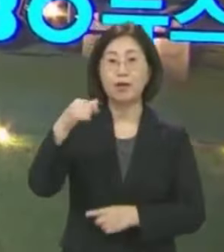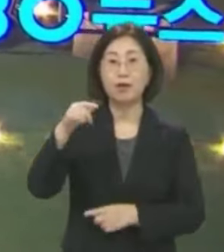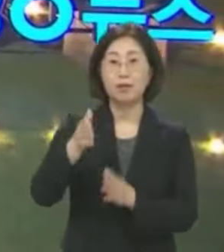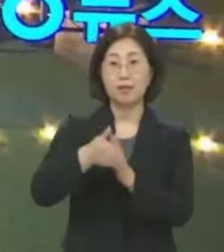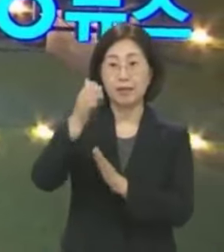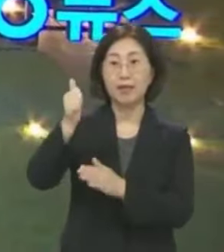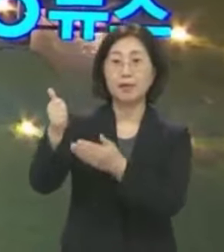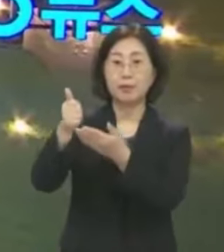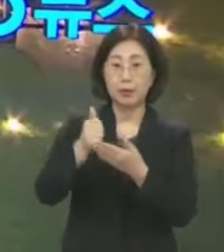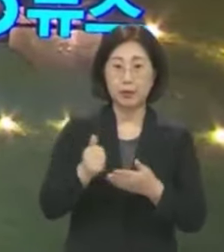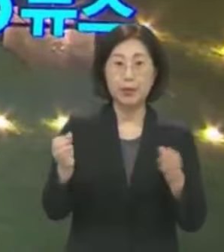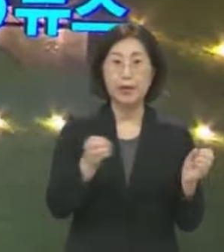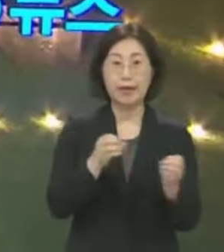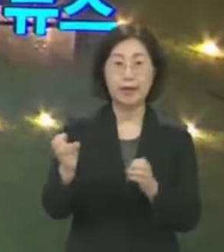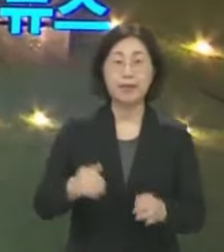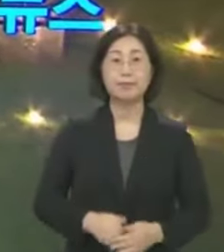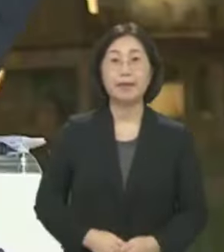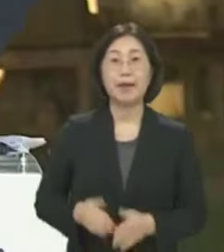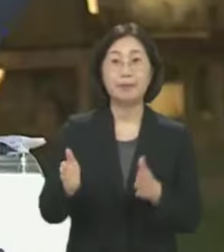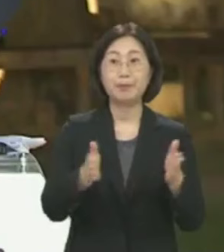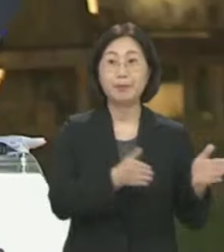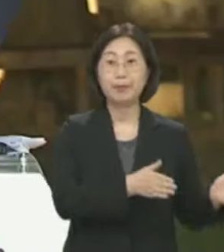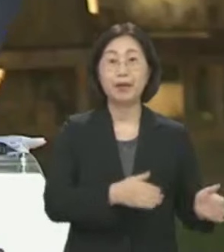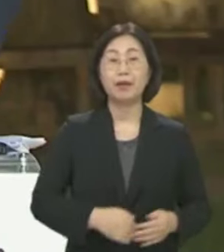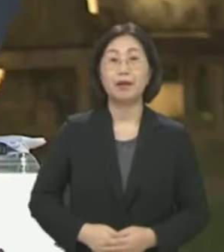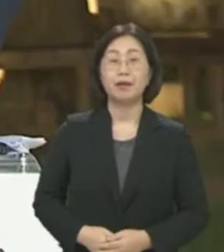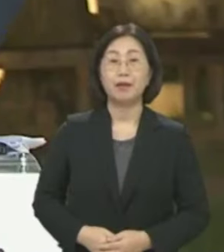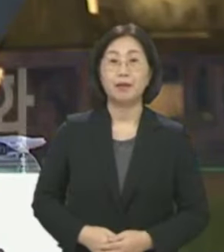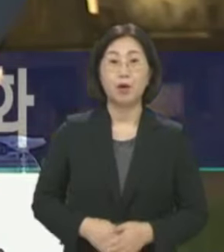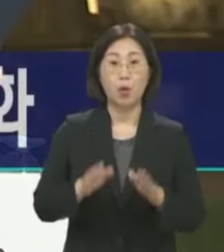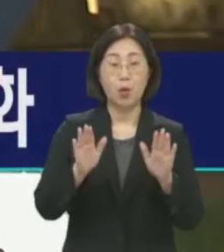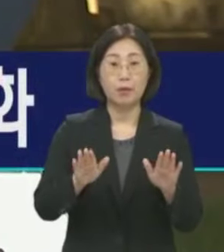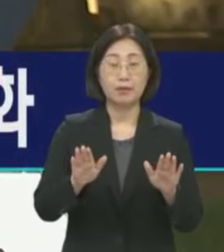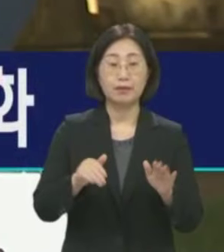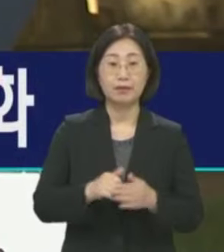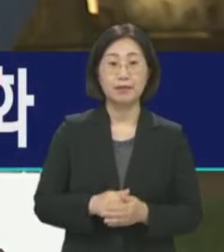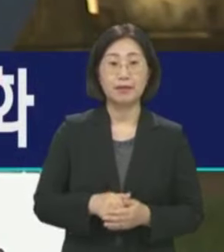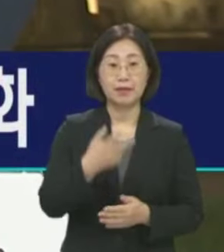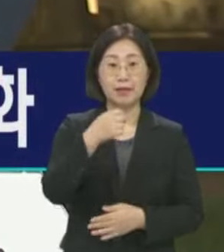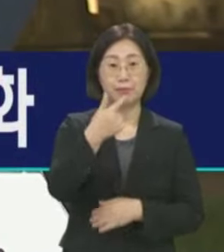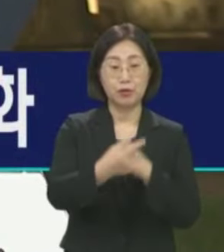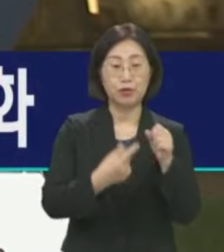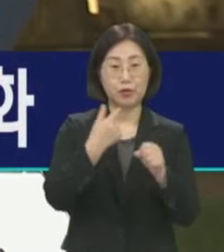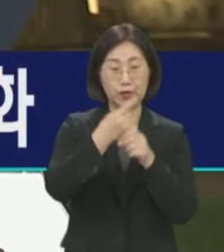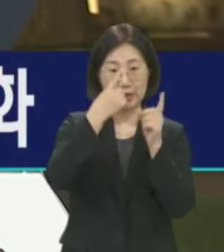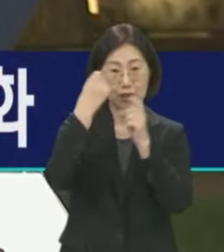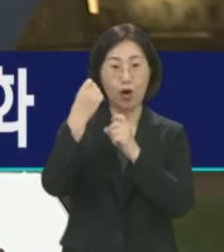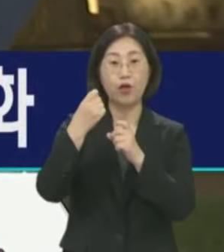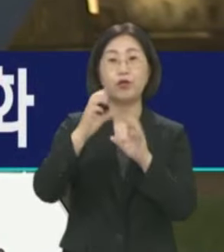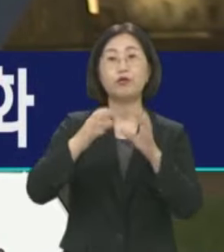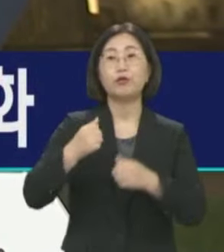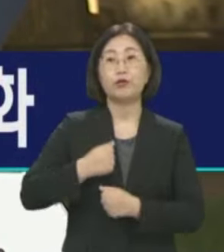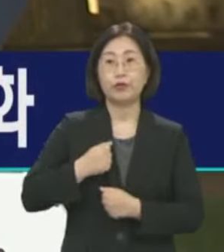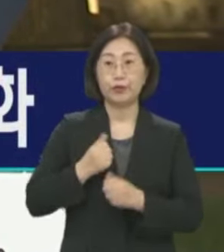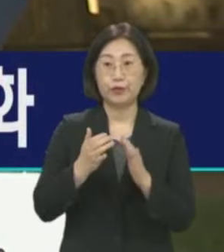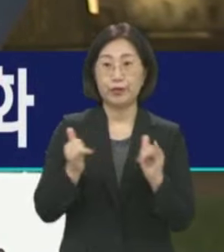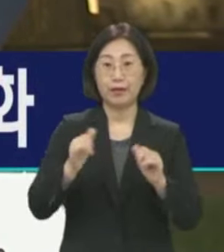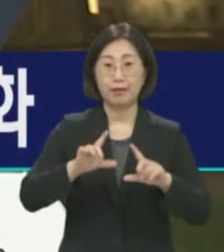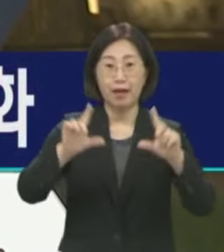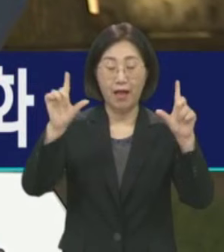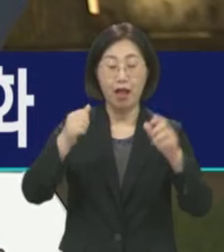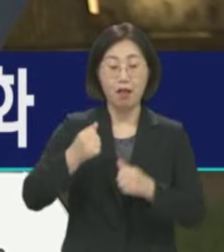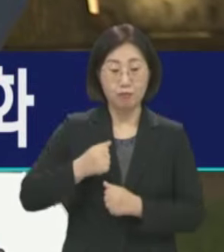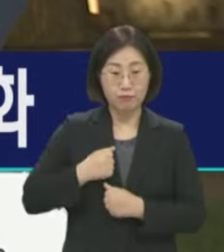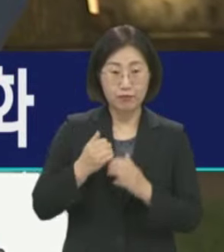들어보겠습니다. 첫 소식입니다. 오늘은 제76주년 국군의 날입니다. 우리